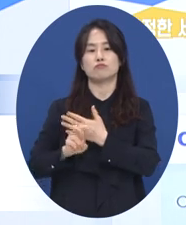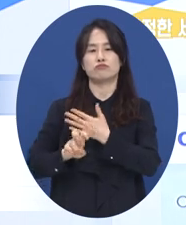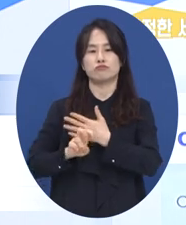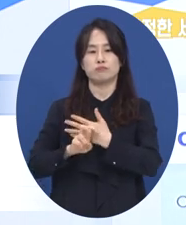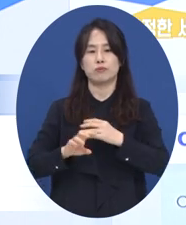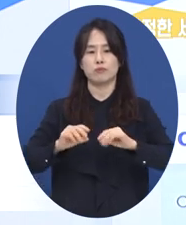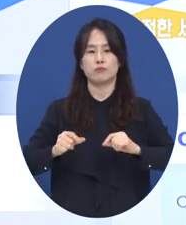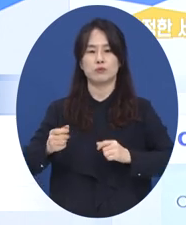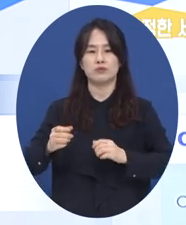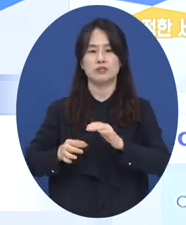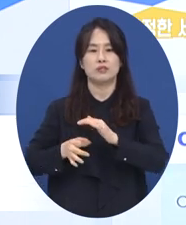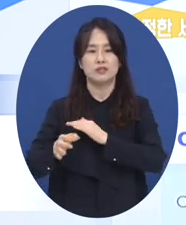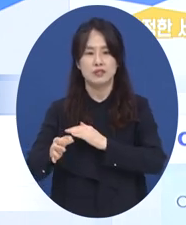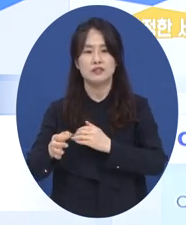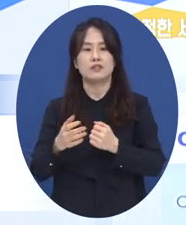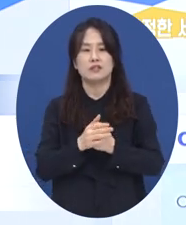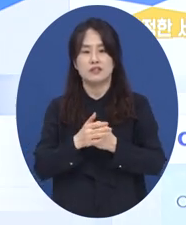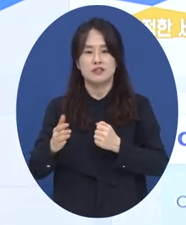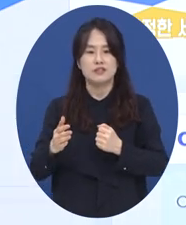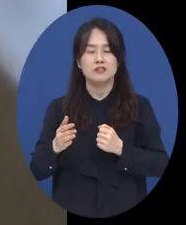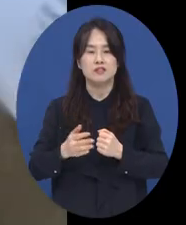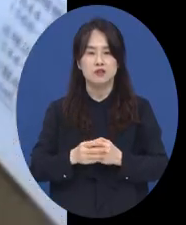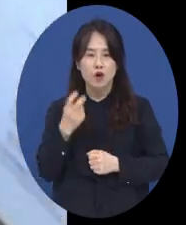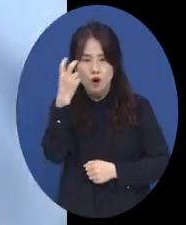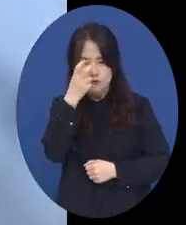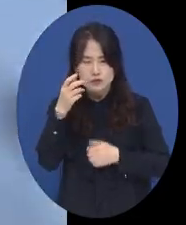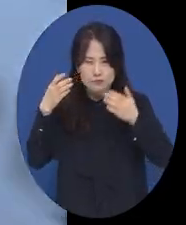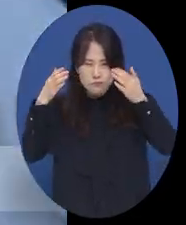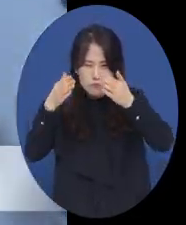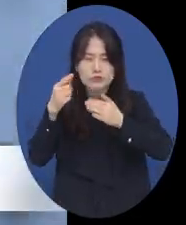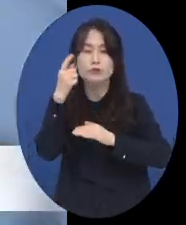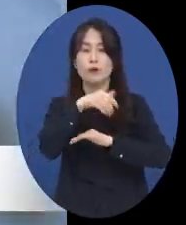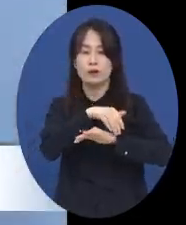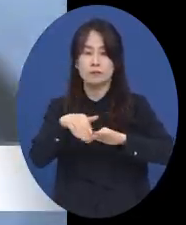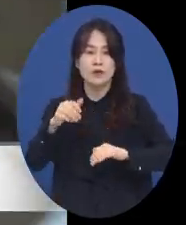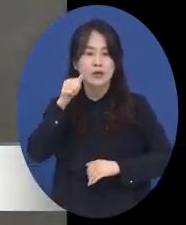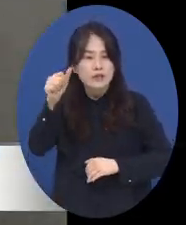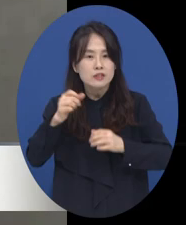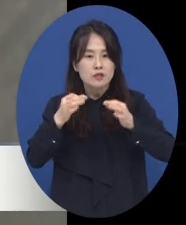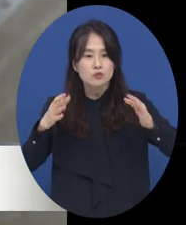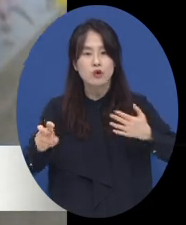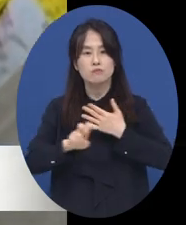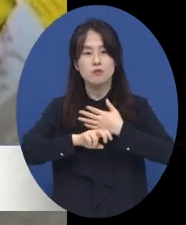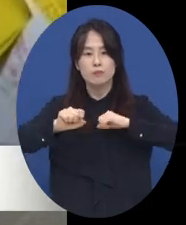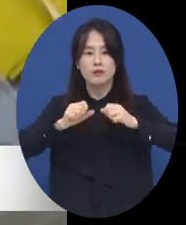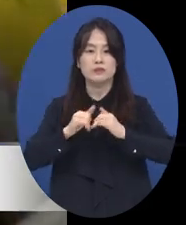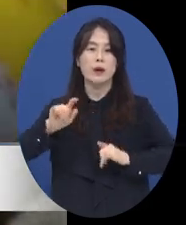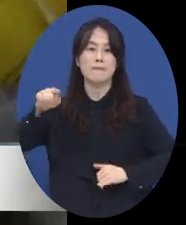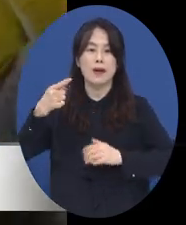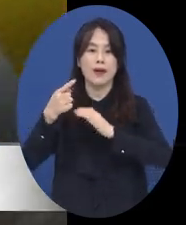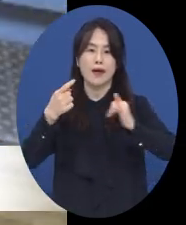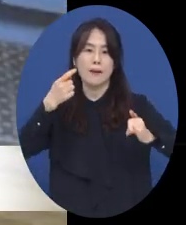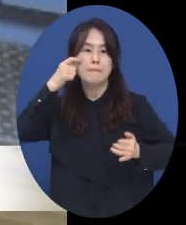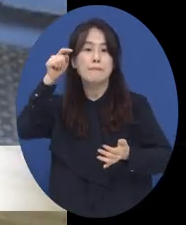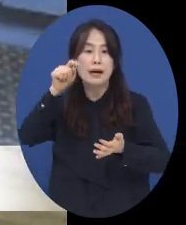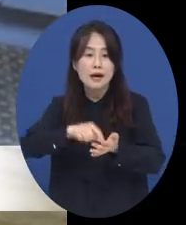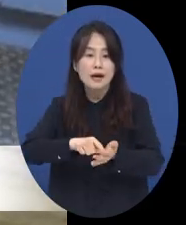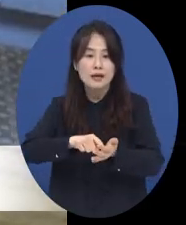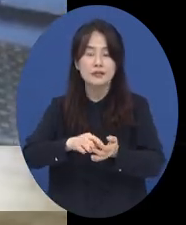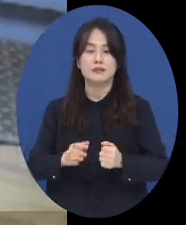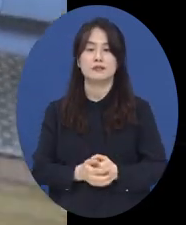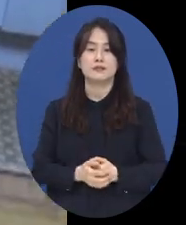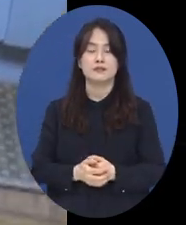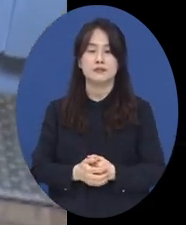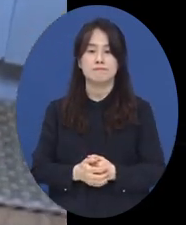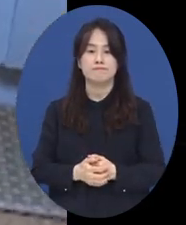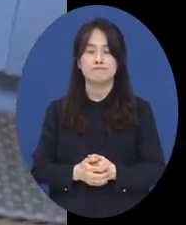기획 수사 를 집중 실시할 계획입니다 5 달에 걸쳐 불법행위 자 100여명의 수사 망에 걸려 들었고 2